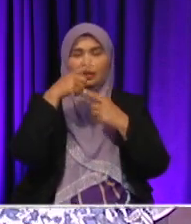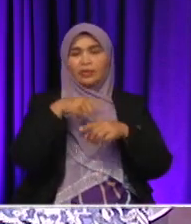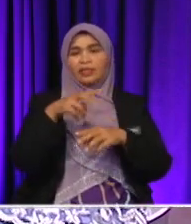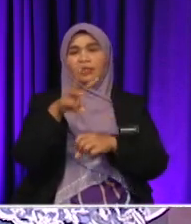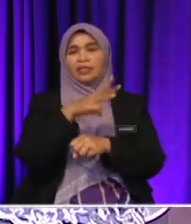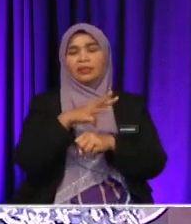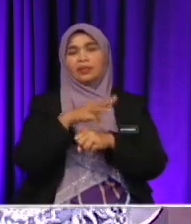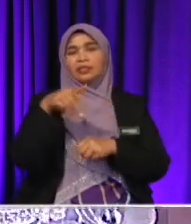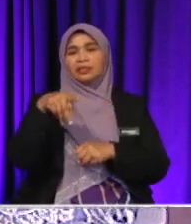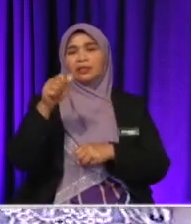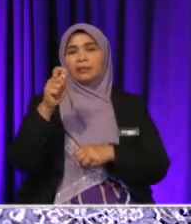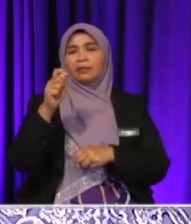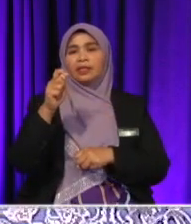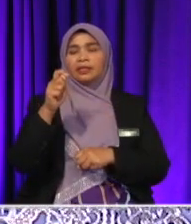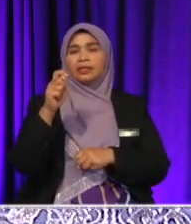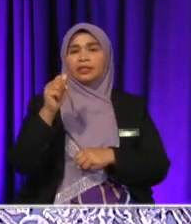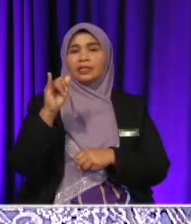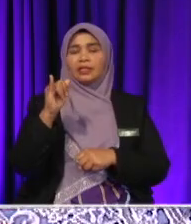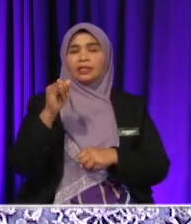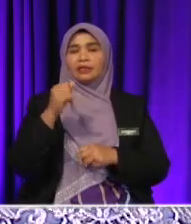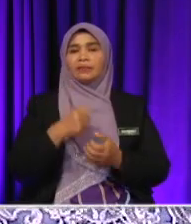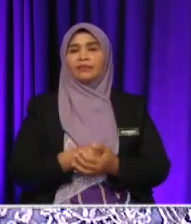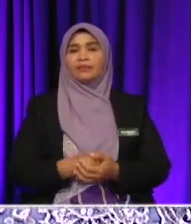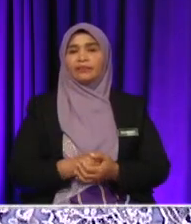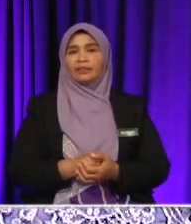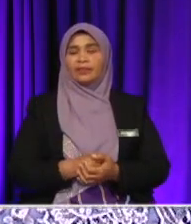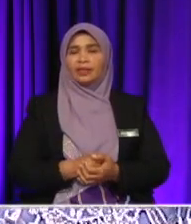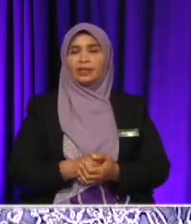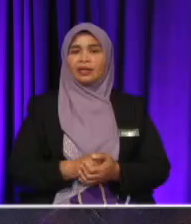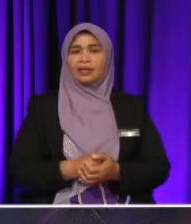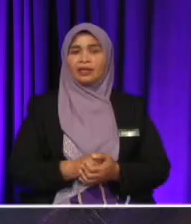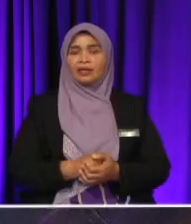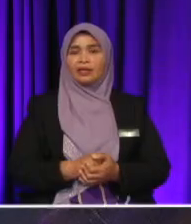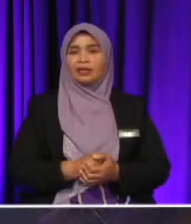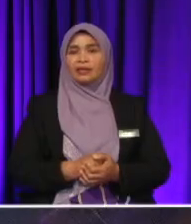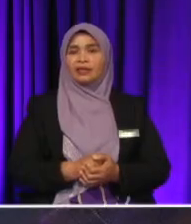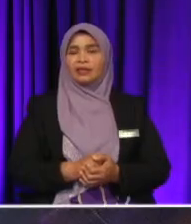pantai yang punya tapi besar sangat besar